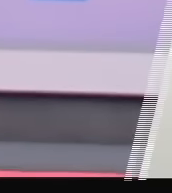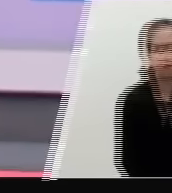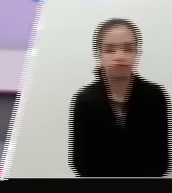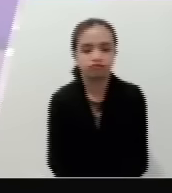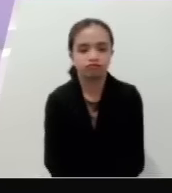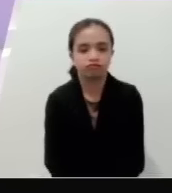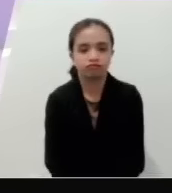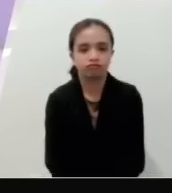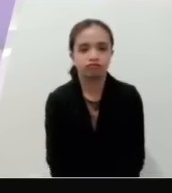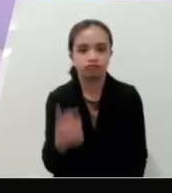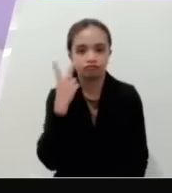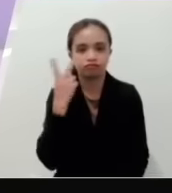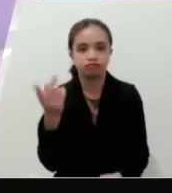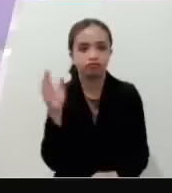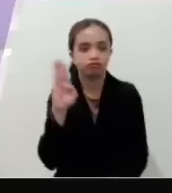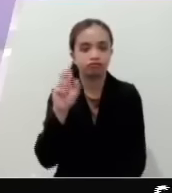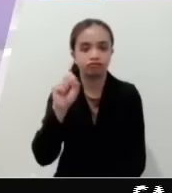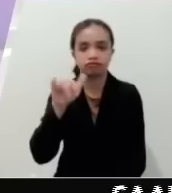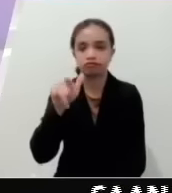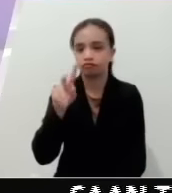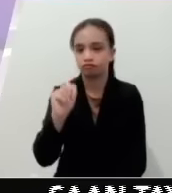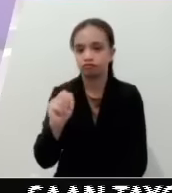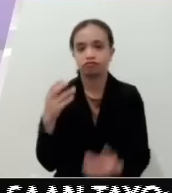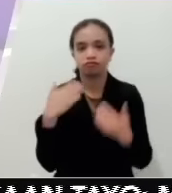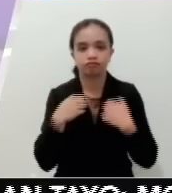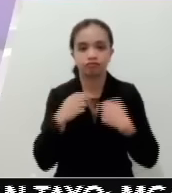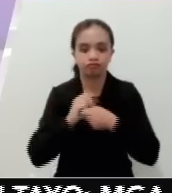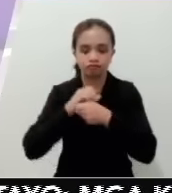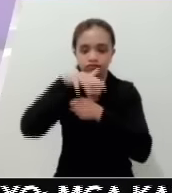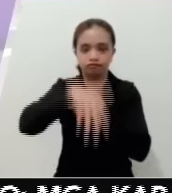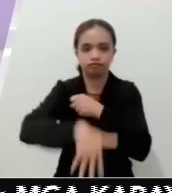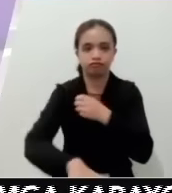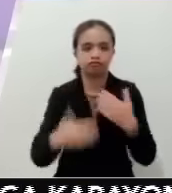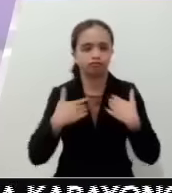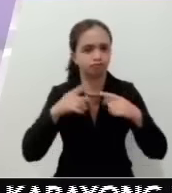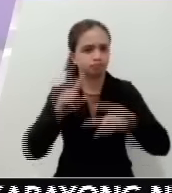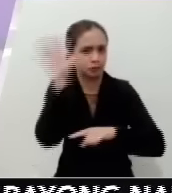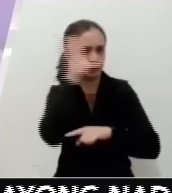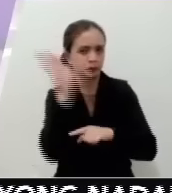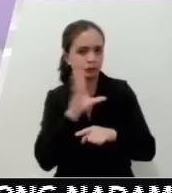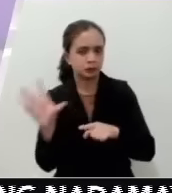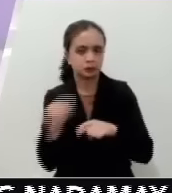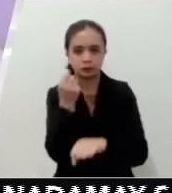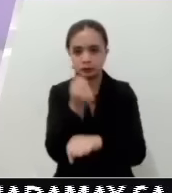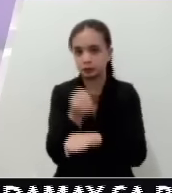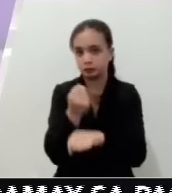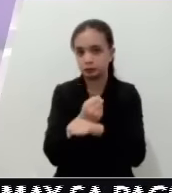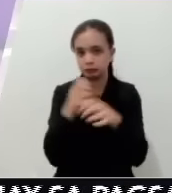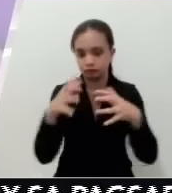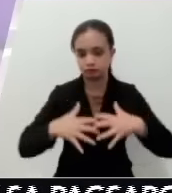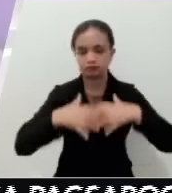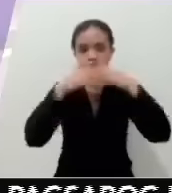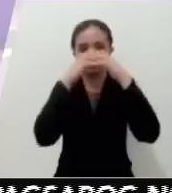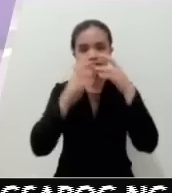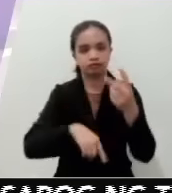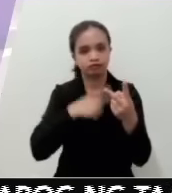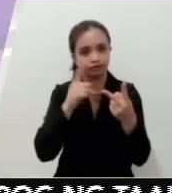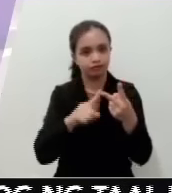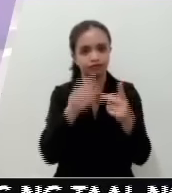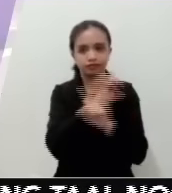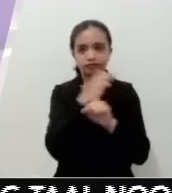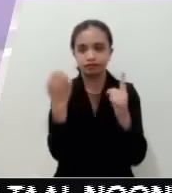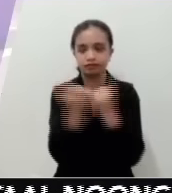sa Basilan ang waterfalls na may kakaibang rock formation at pati isang e Park na ang libong tulips